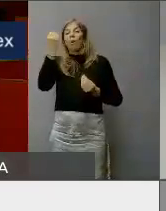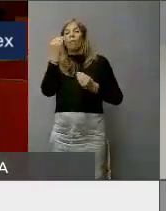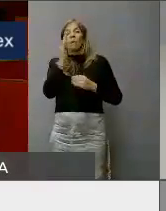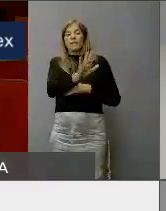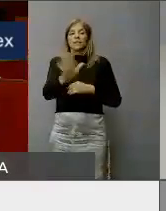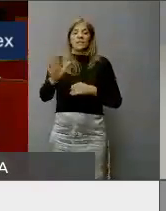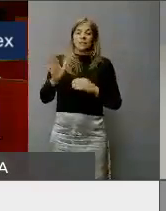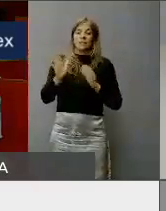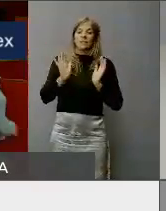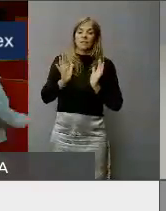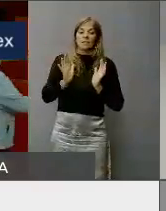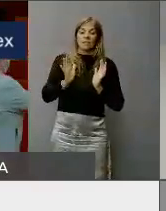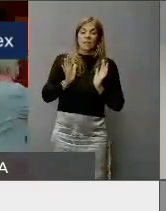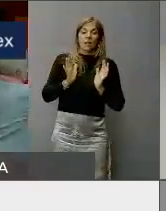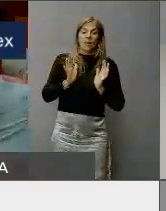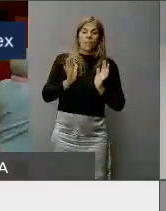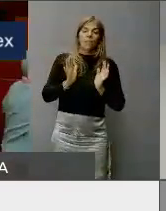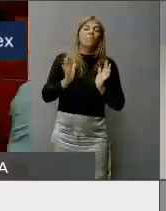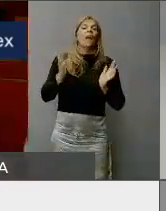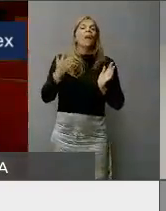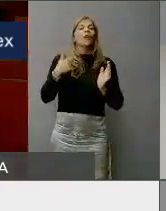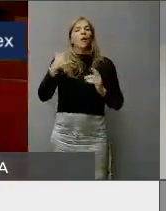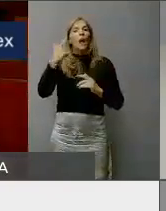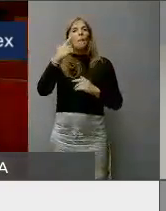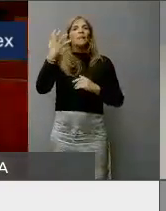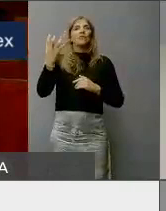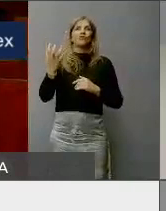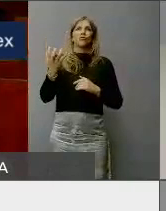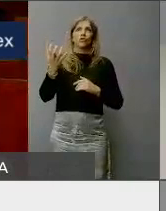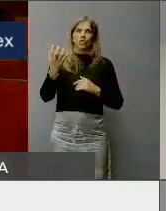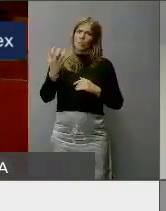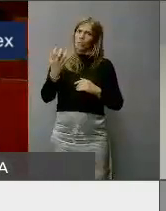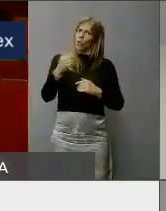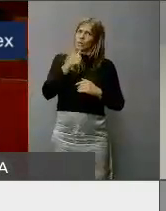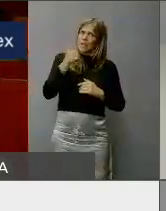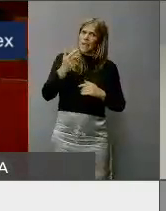ci vorrebbe anche oltre alle affermazioni di principio anche un po di coerenza